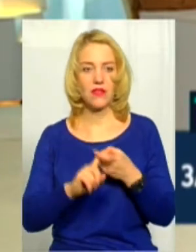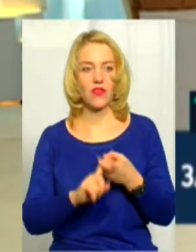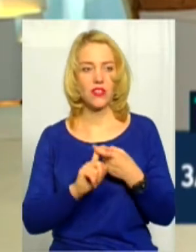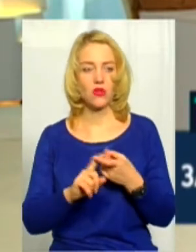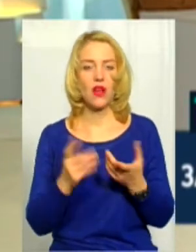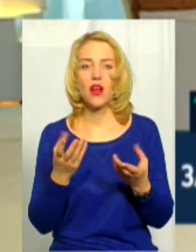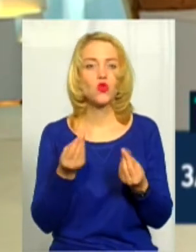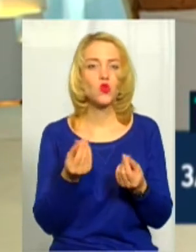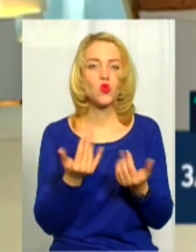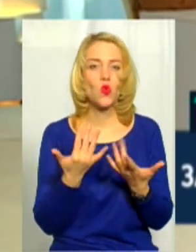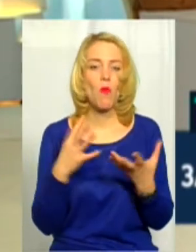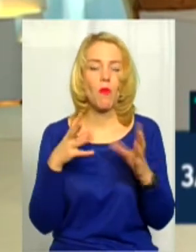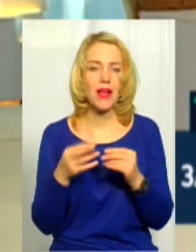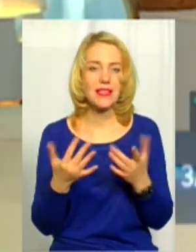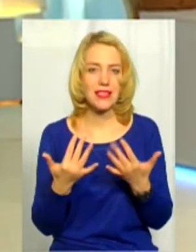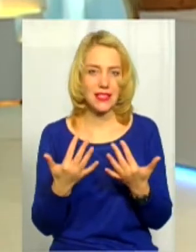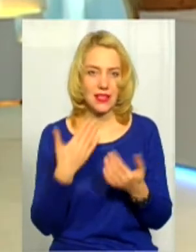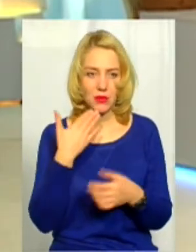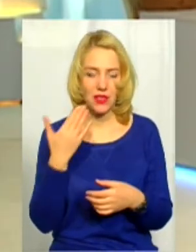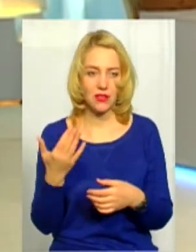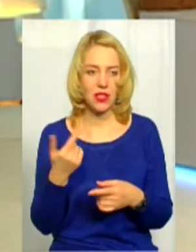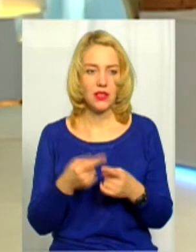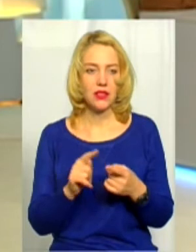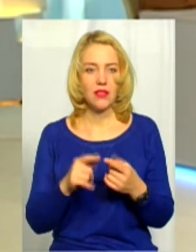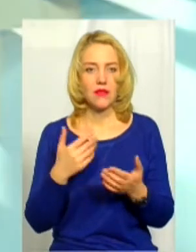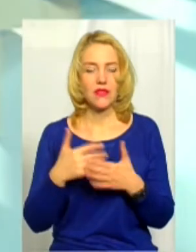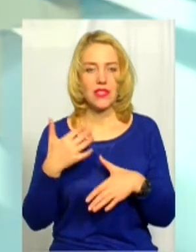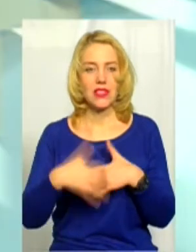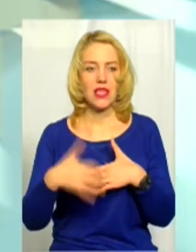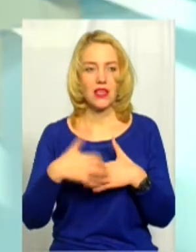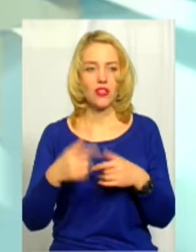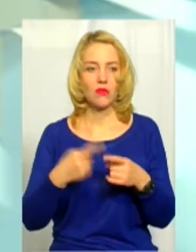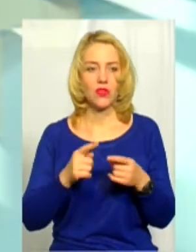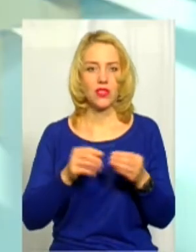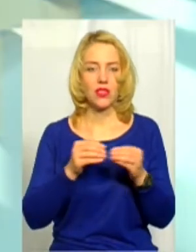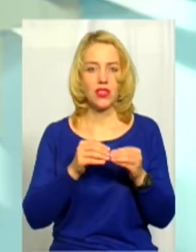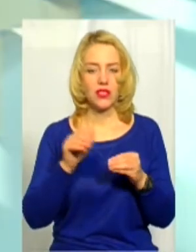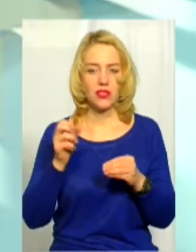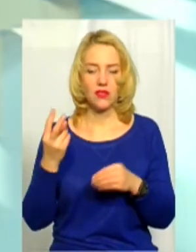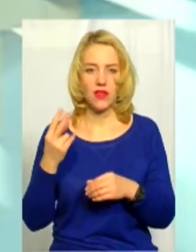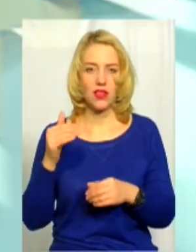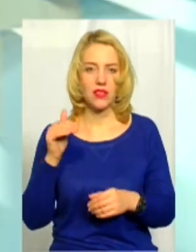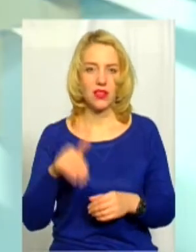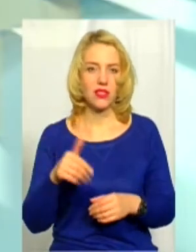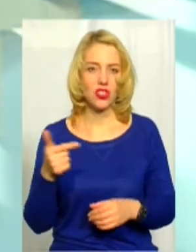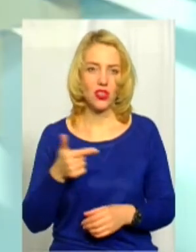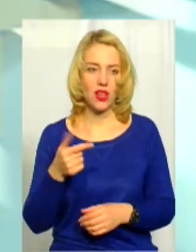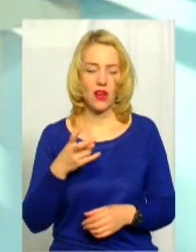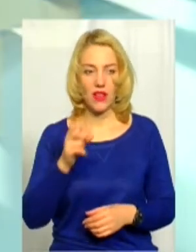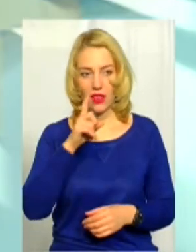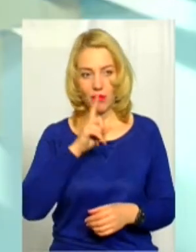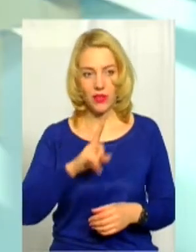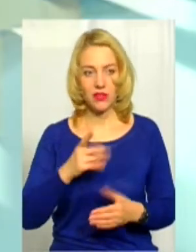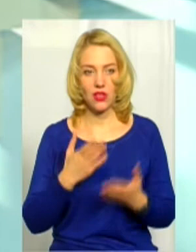про які суми йдеться одразу? Ну, я думаю, що в середньому це 10-12 тисяч гривень на місяць. Якщо